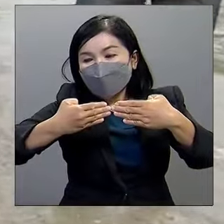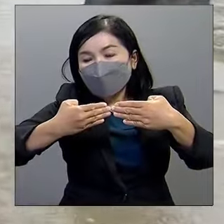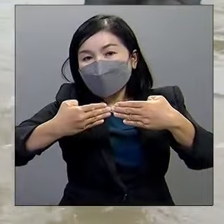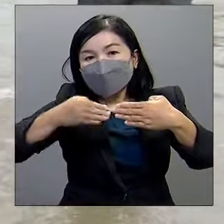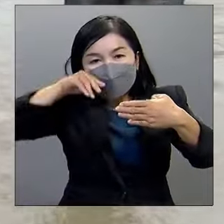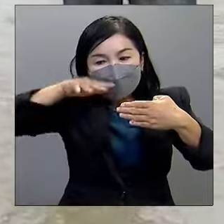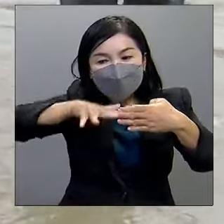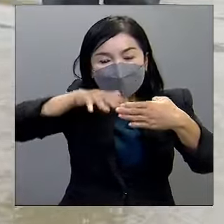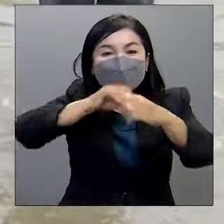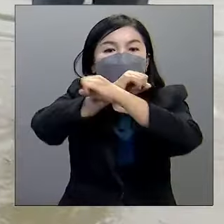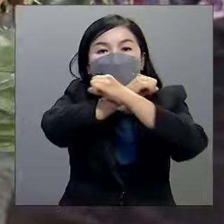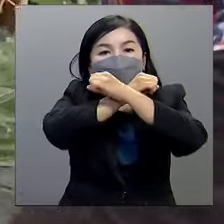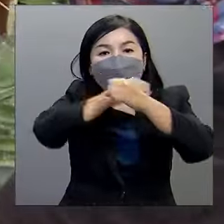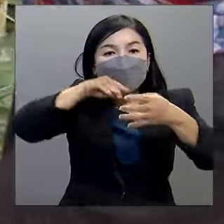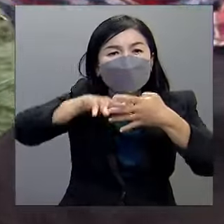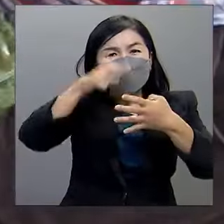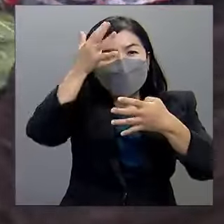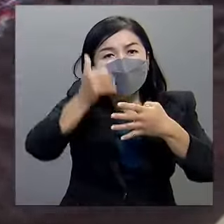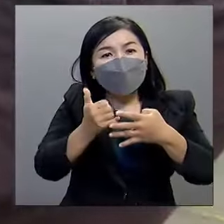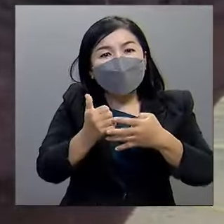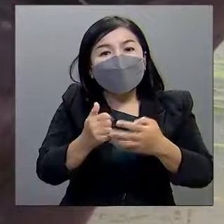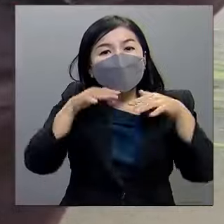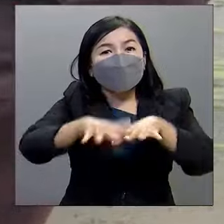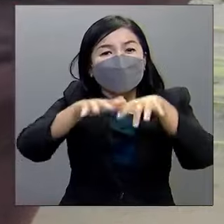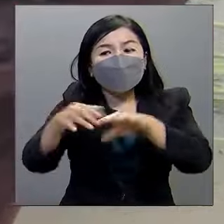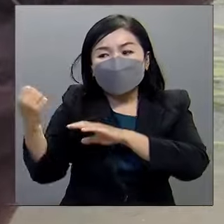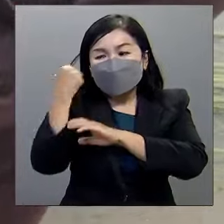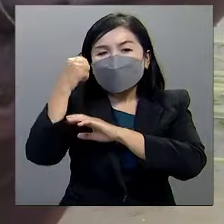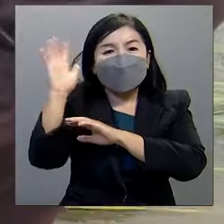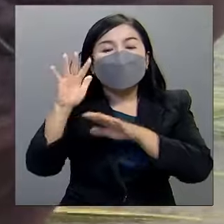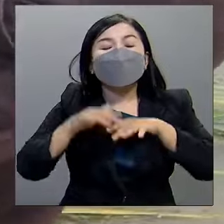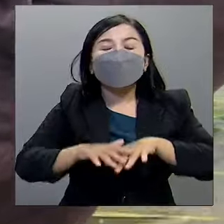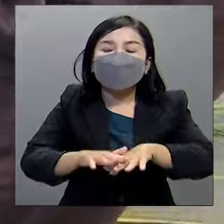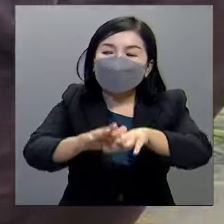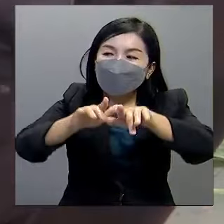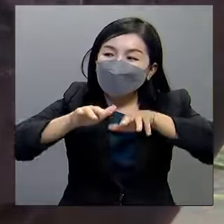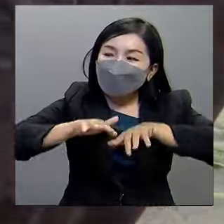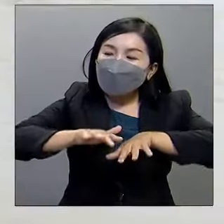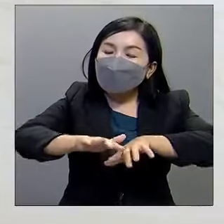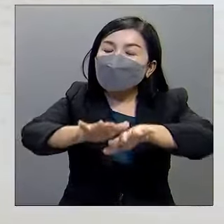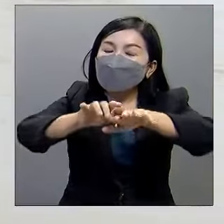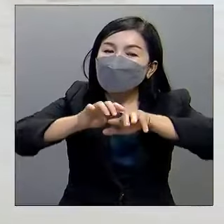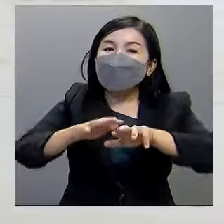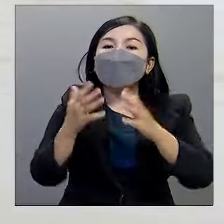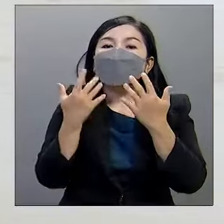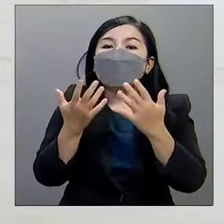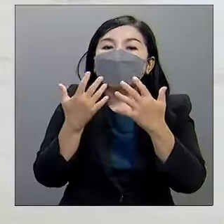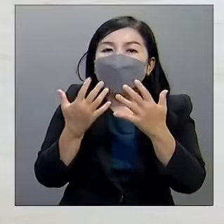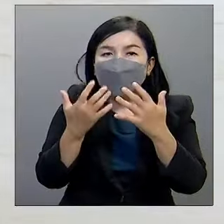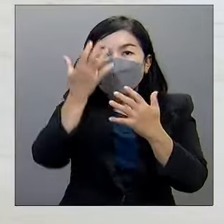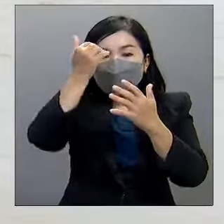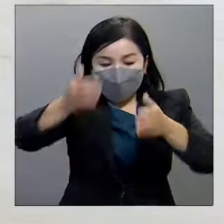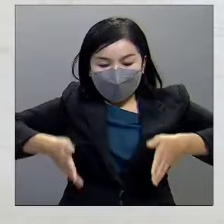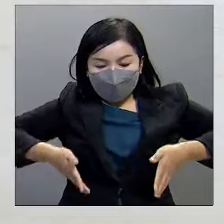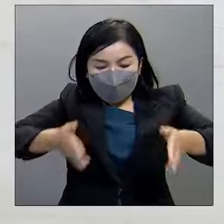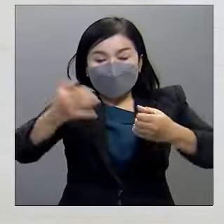การไหลของกระแสน้ำเพื่ออะไรก็เพื่อลดความแรงของกระแสน้ำที่ไหลเข้ามาข้ามถนนค่ะเพราะว่าถนนเส้นนี้เป็นถนนที่ช